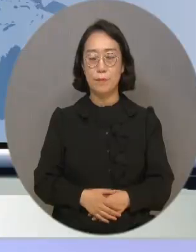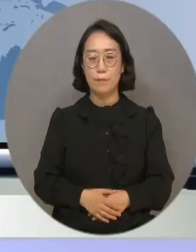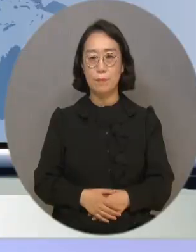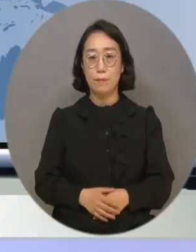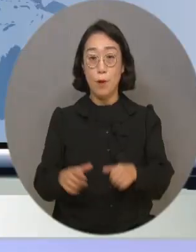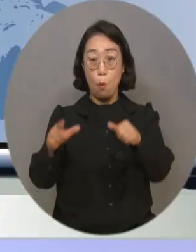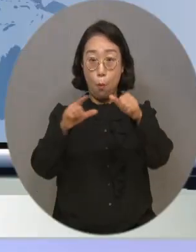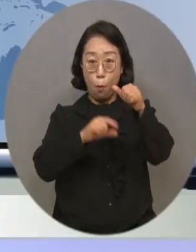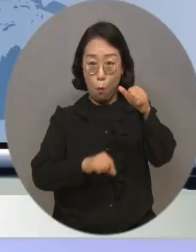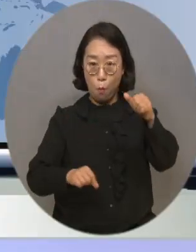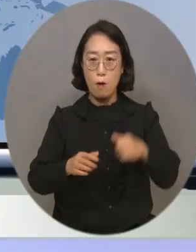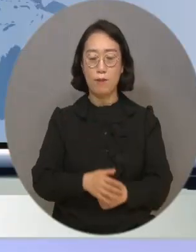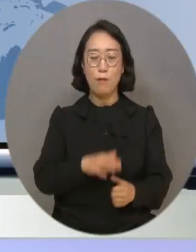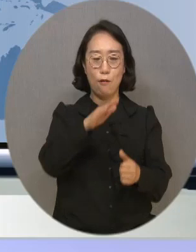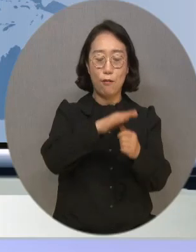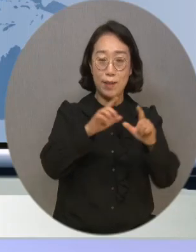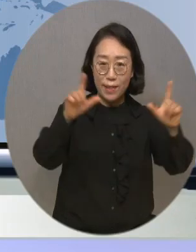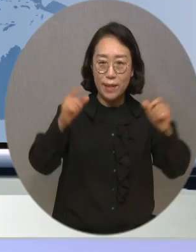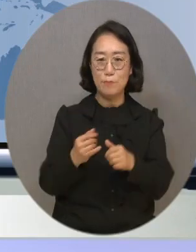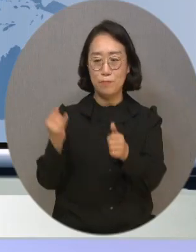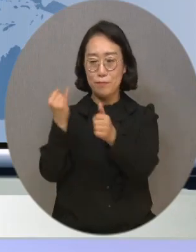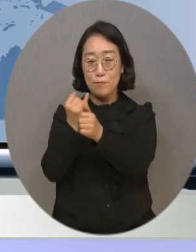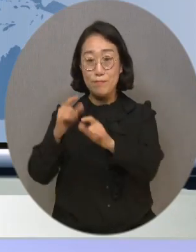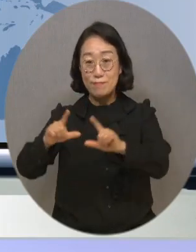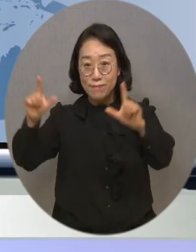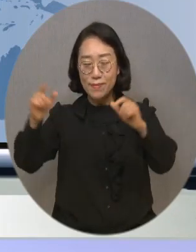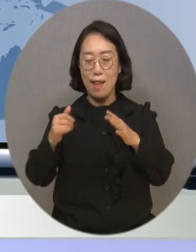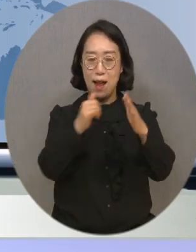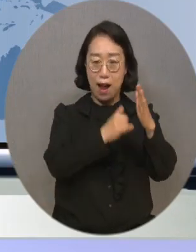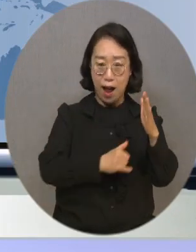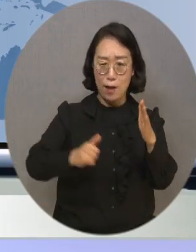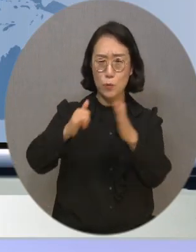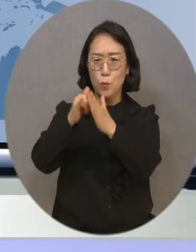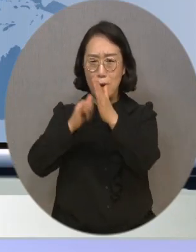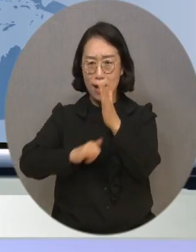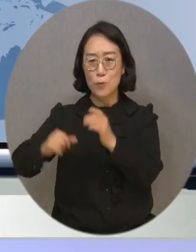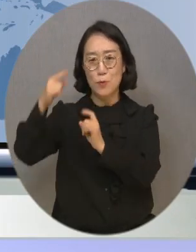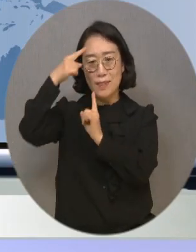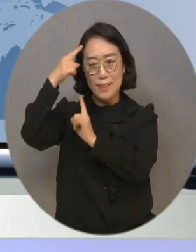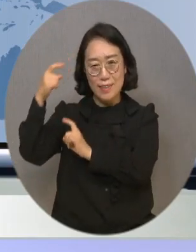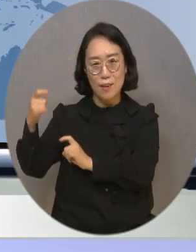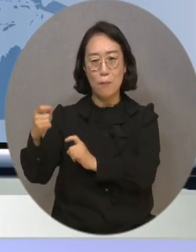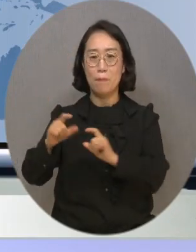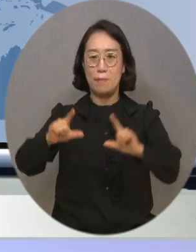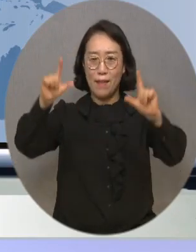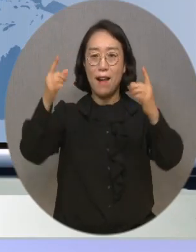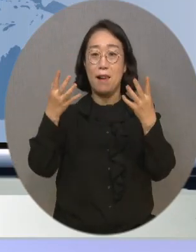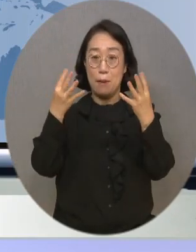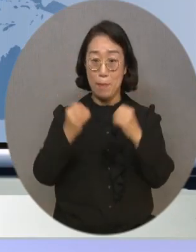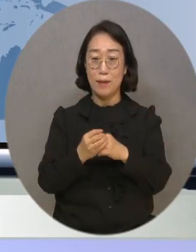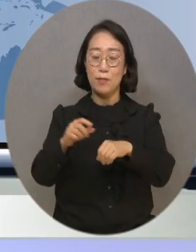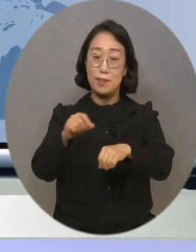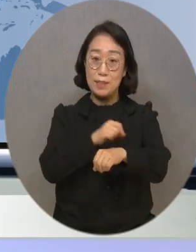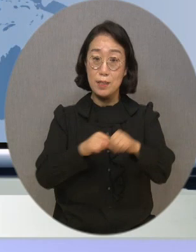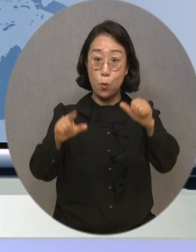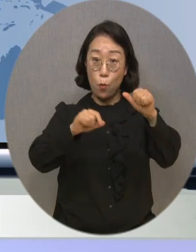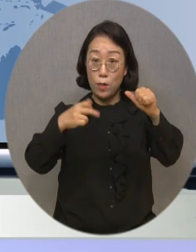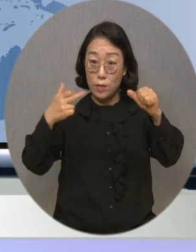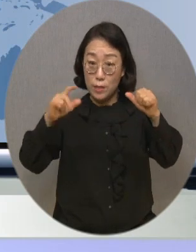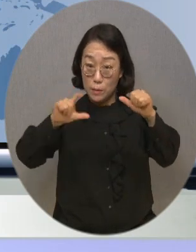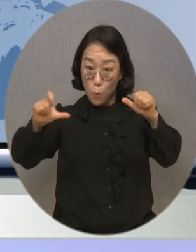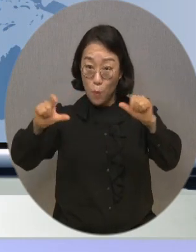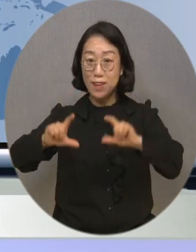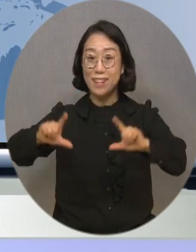5월은 어린이날부터 부부의 날까지 가족과 관련된 날들이 참 많이 있습니다. 특히 5월 15일은